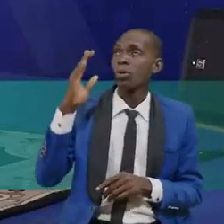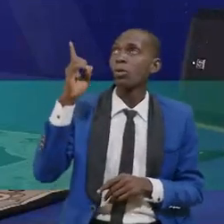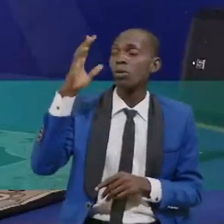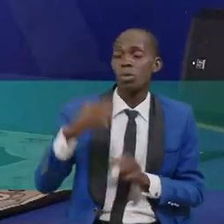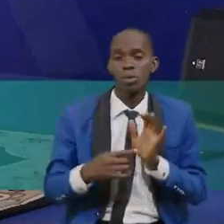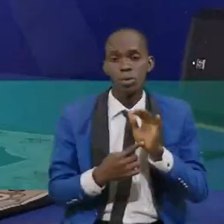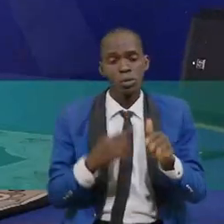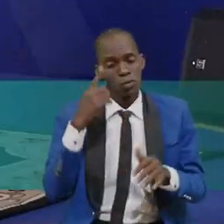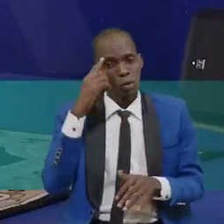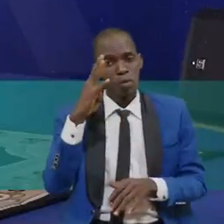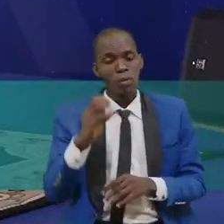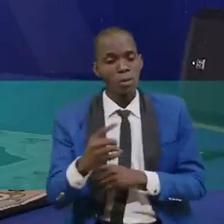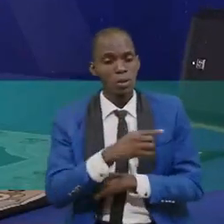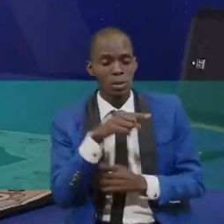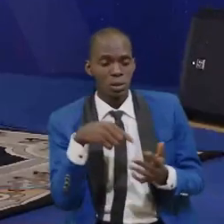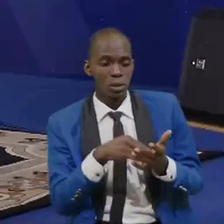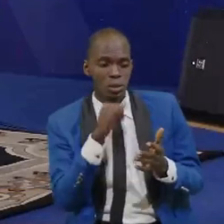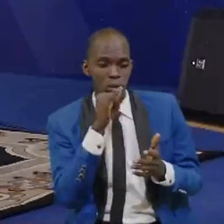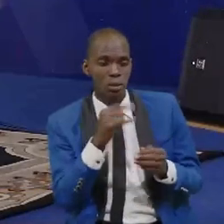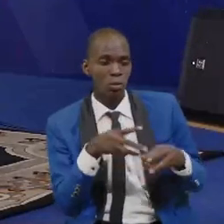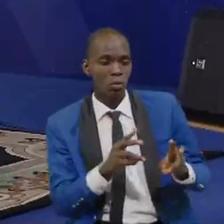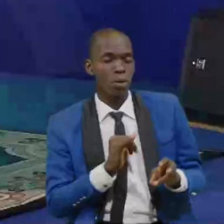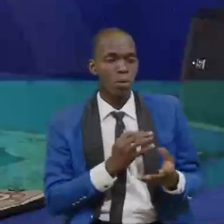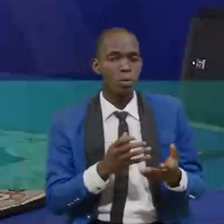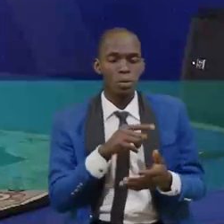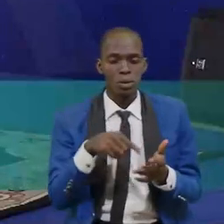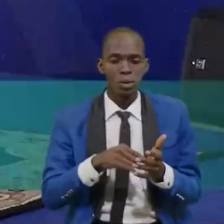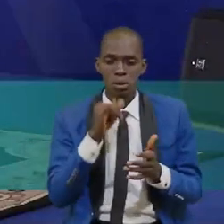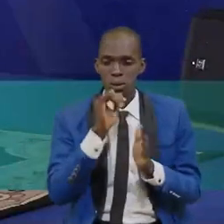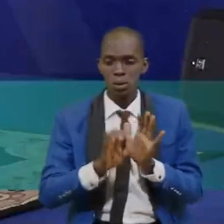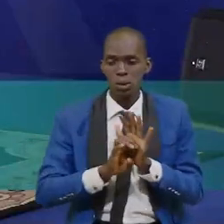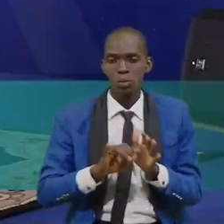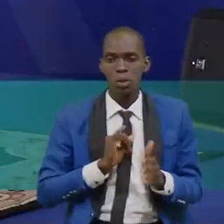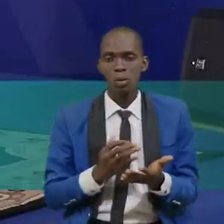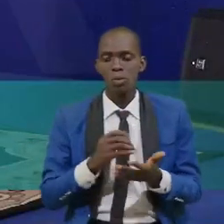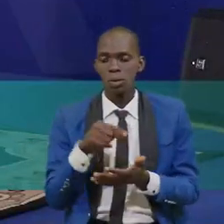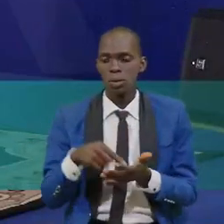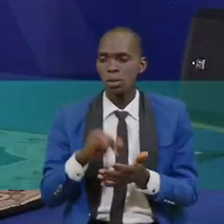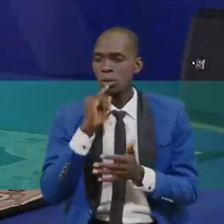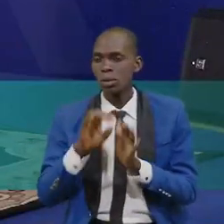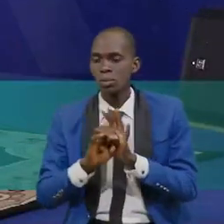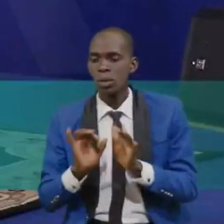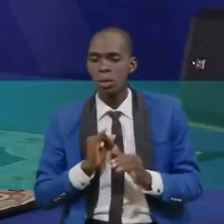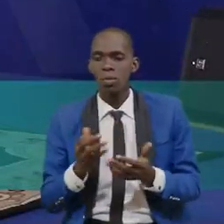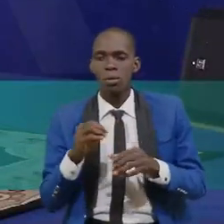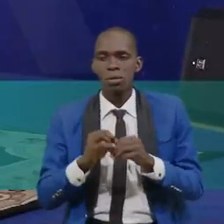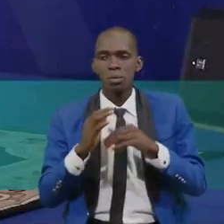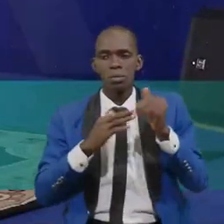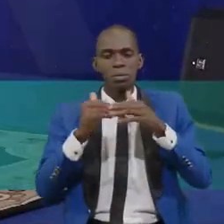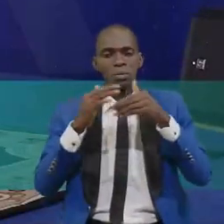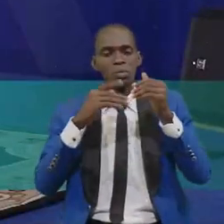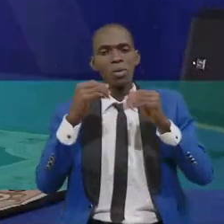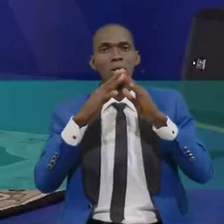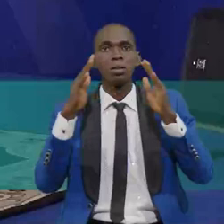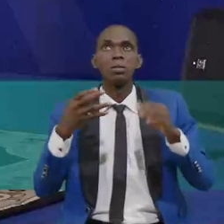40 jours, voici le modèle que je veux, voici le modèle que je veux, voici le modèle que je veux. pour bâtir,